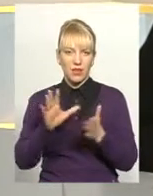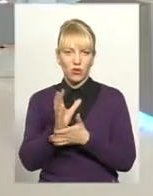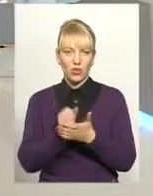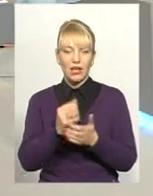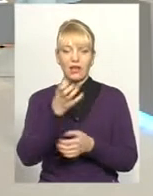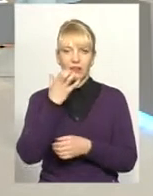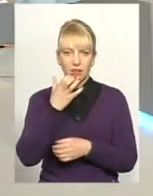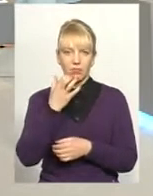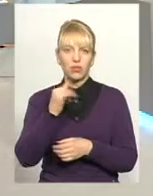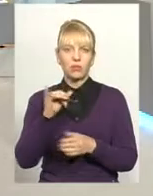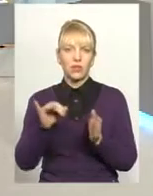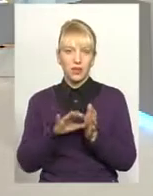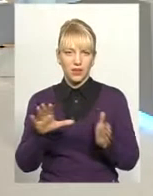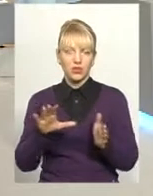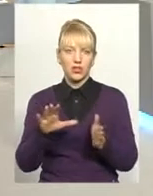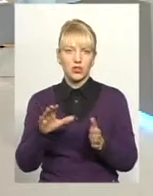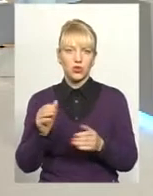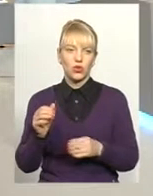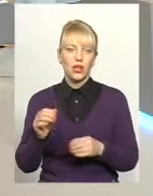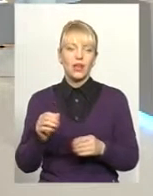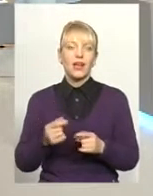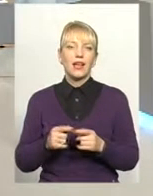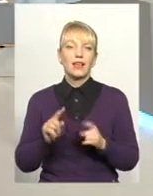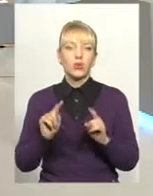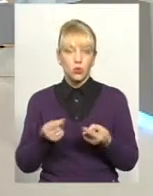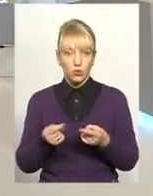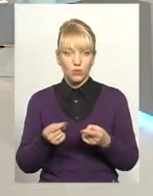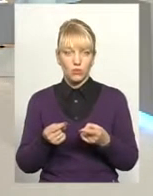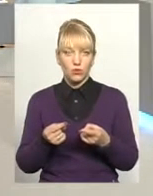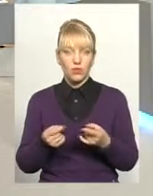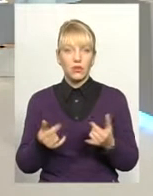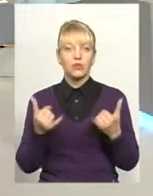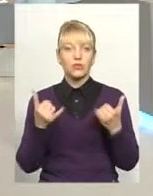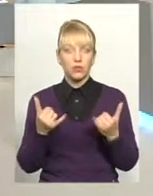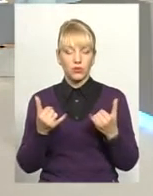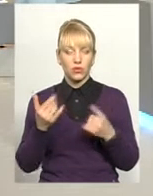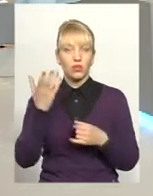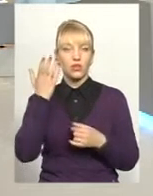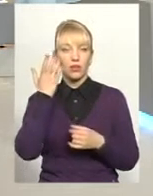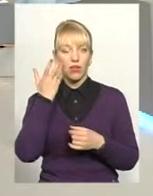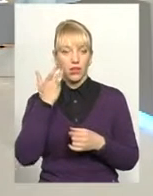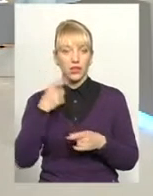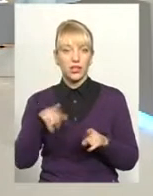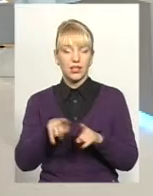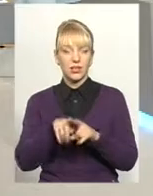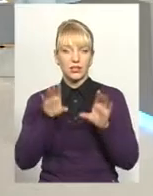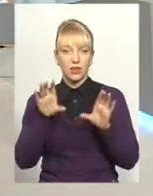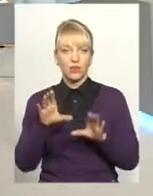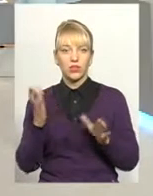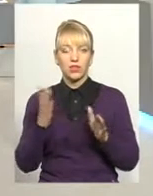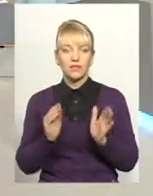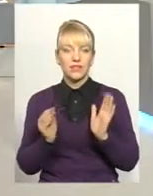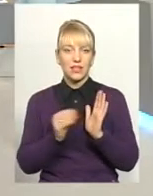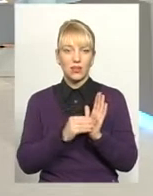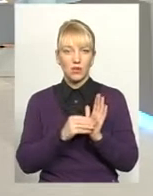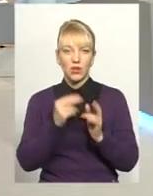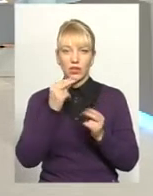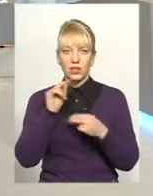електричною енергією. Тому сьогодні, коли такий закон, який встановлює